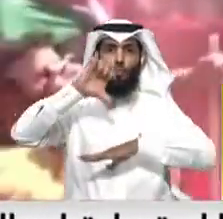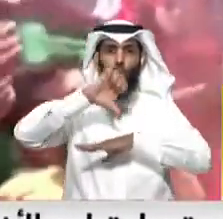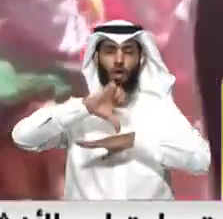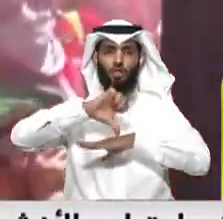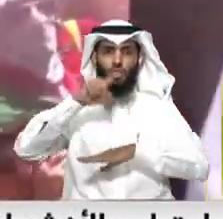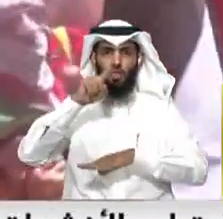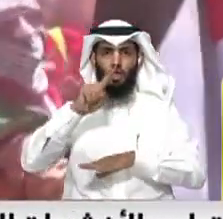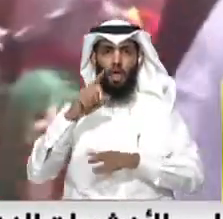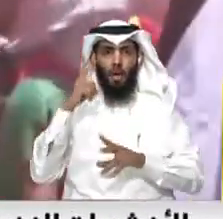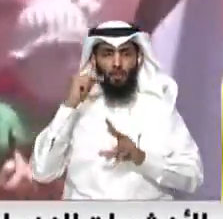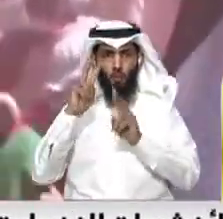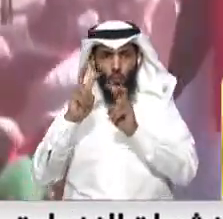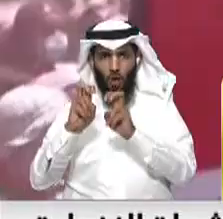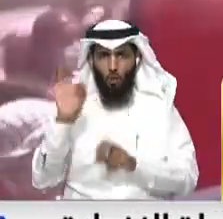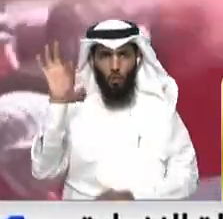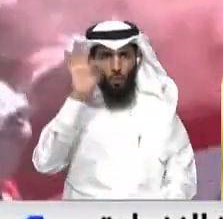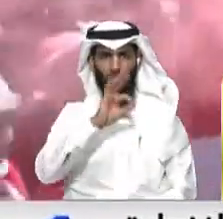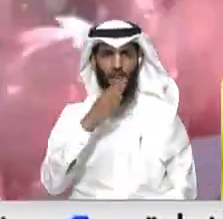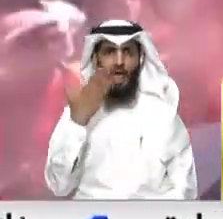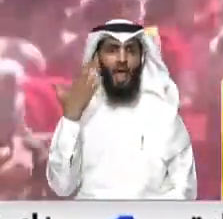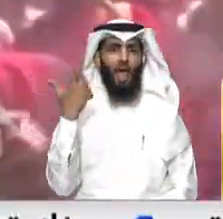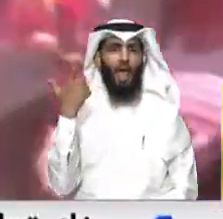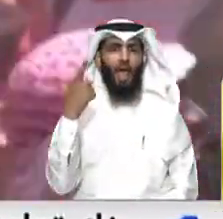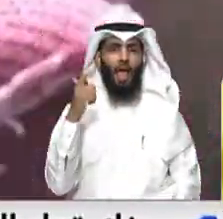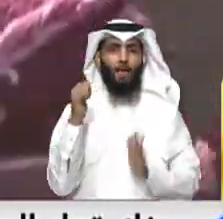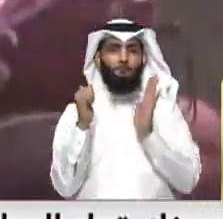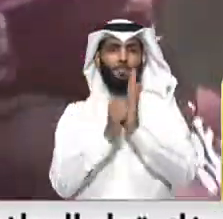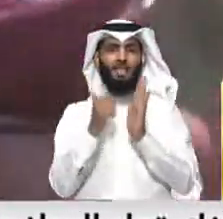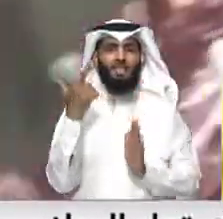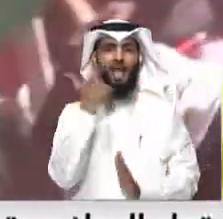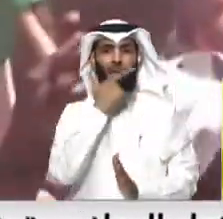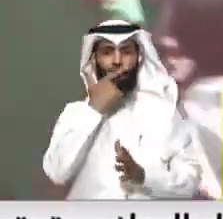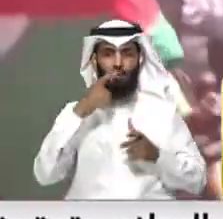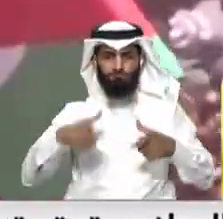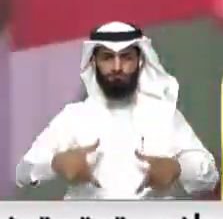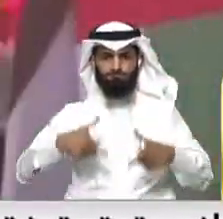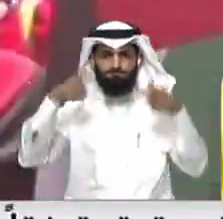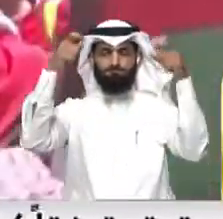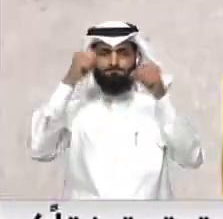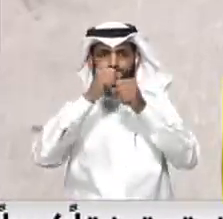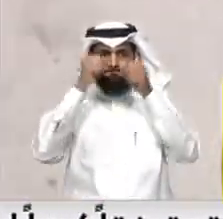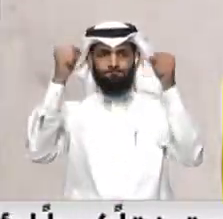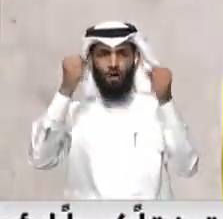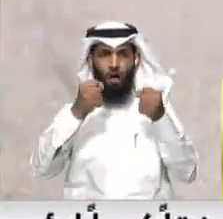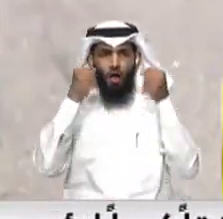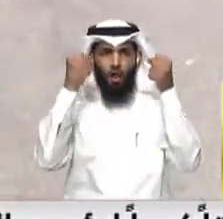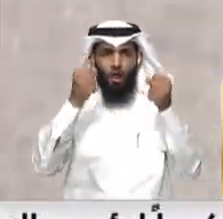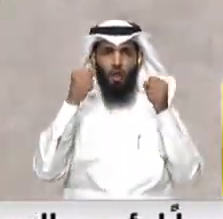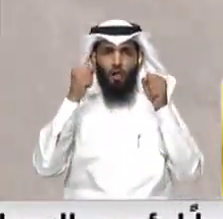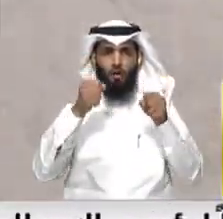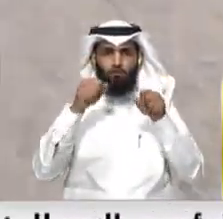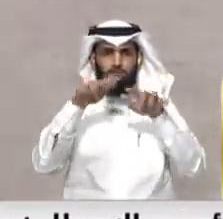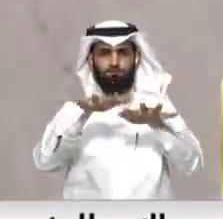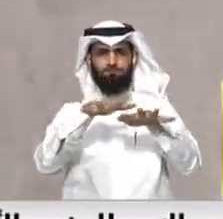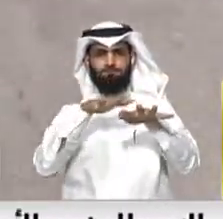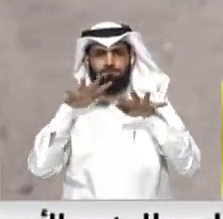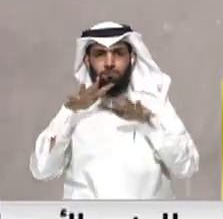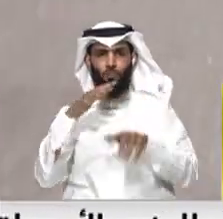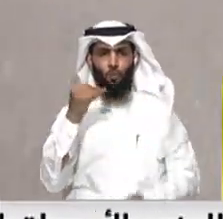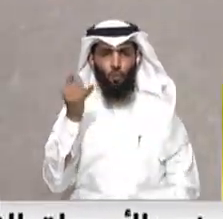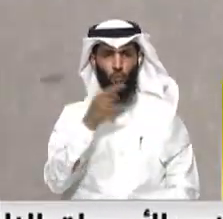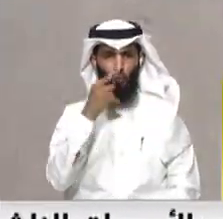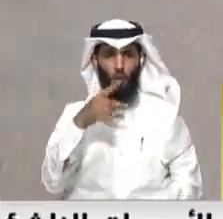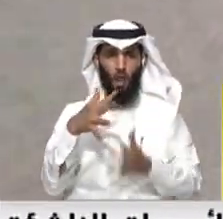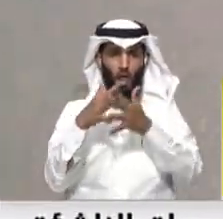البيت الأبيض بمناسبة مرور 8 أشهر على العدوان الصهيوني في غزة، مطالبين إدارة الرئيس جو